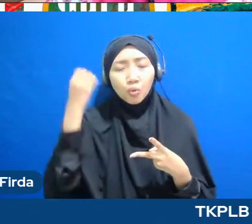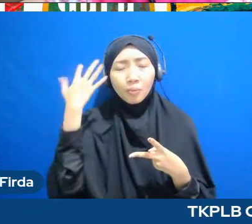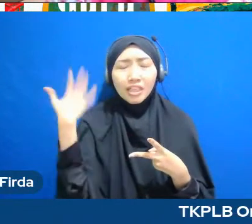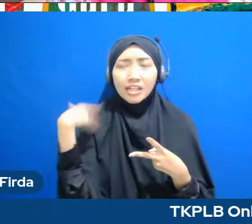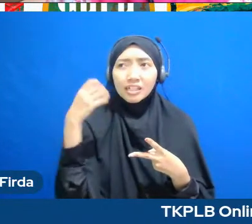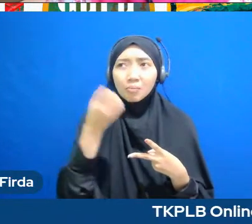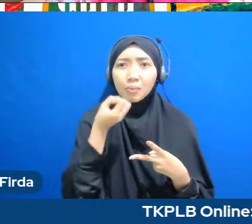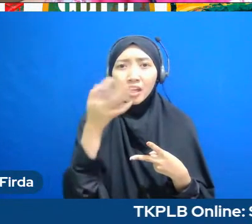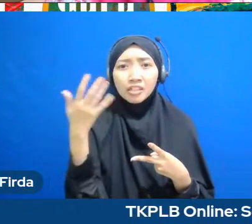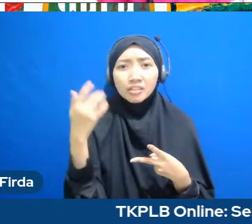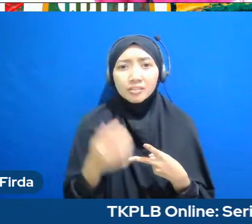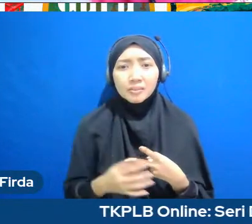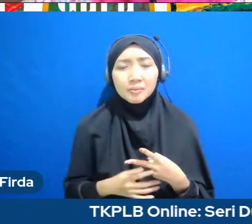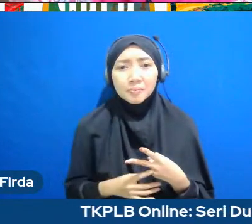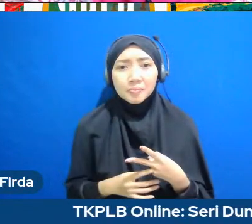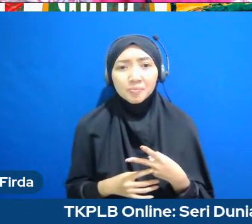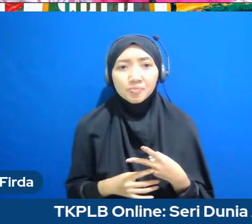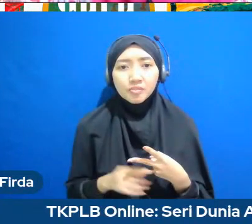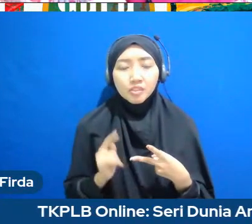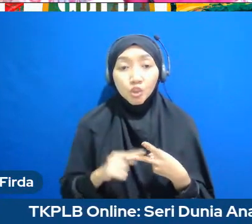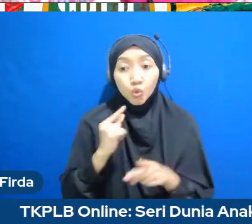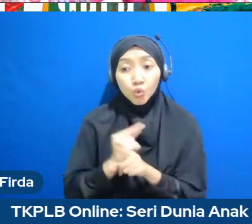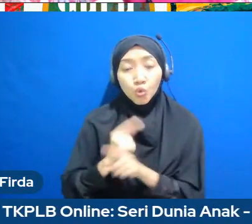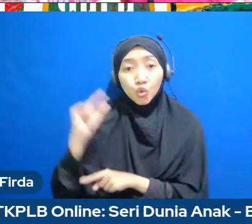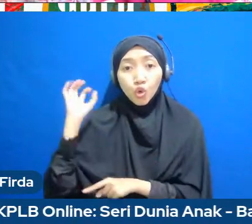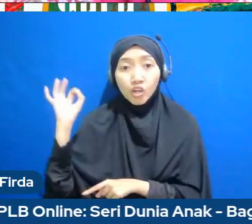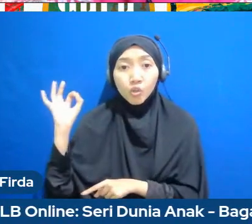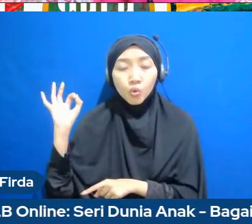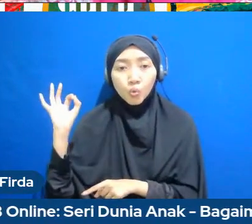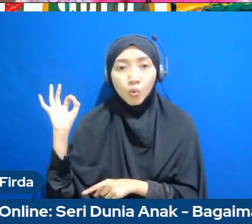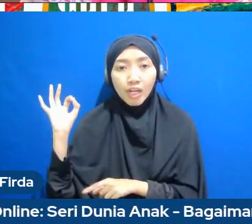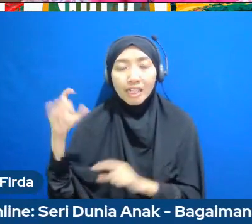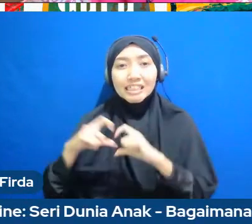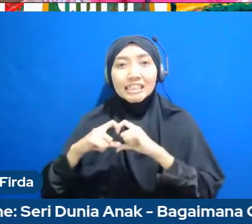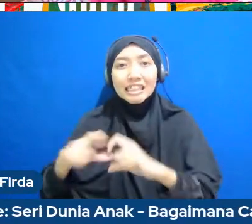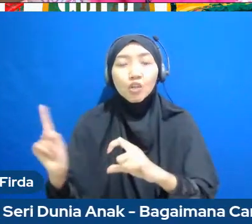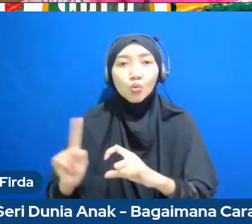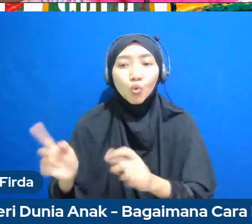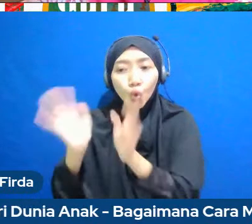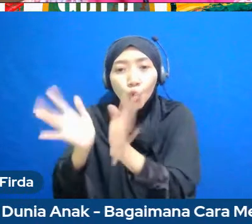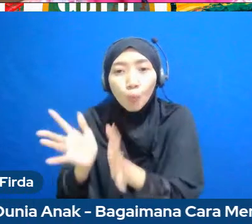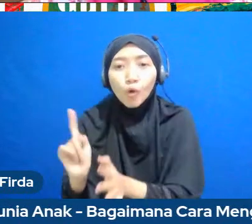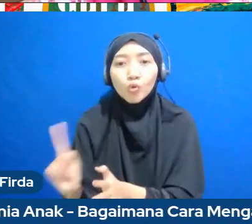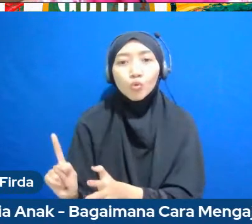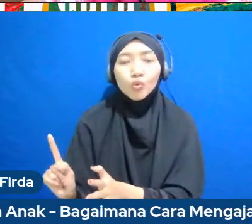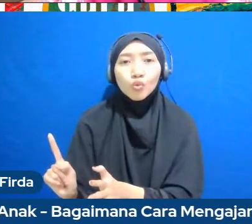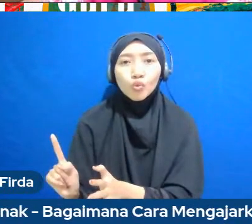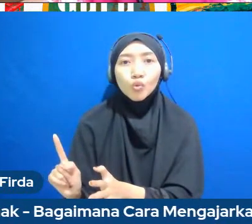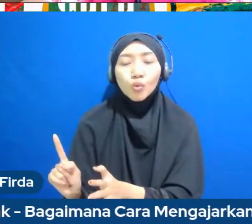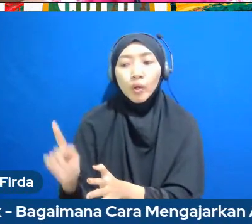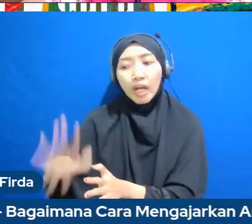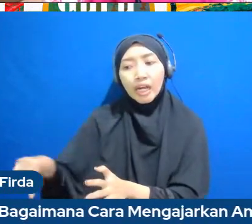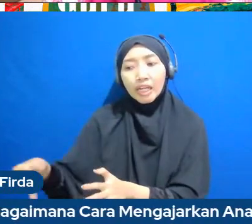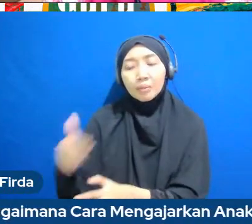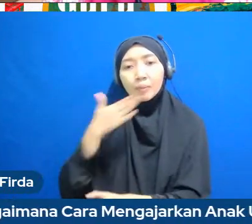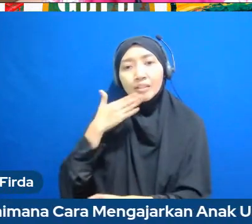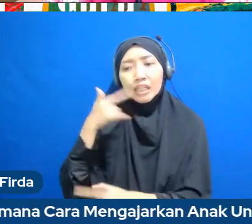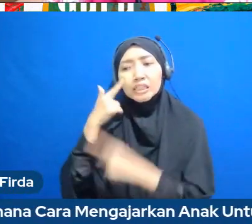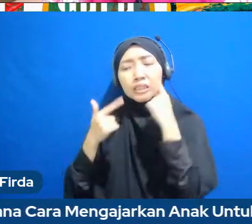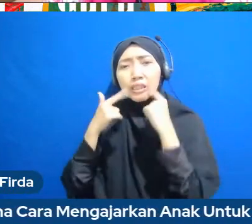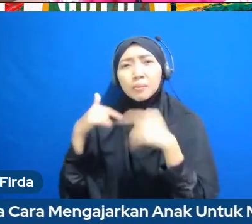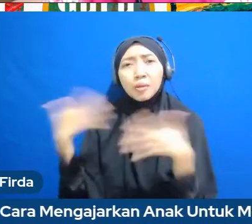sebenarnya. Sebenarnya harusnya guru sama orang itu cintai dulu gitu, ngobrol dulu gitu. Ini anak ini biasanya kalau sedih gimana